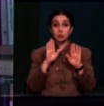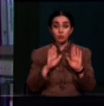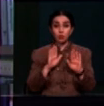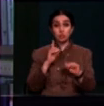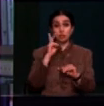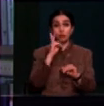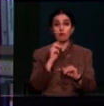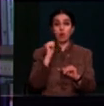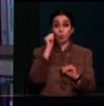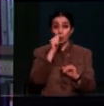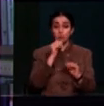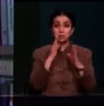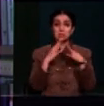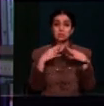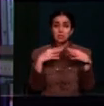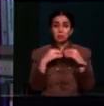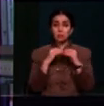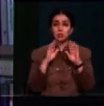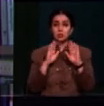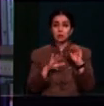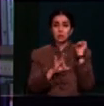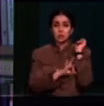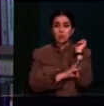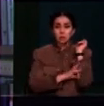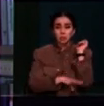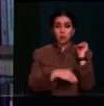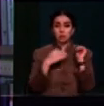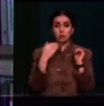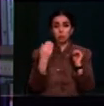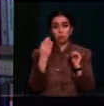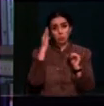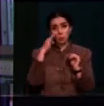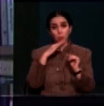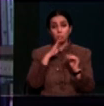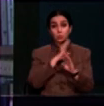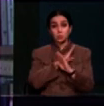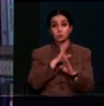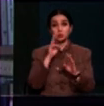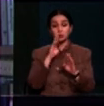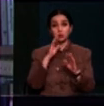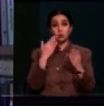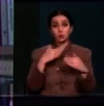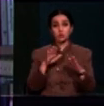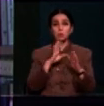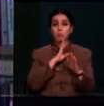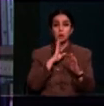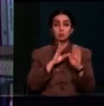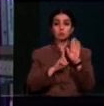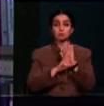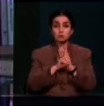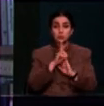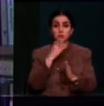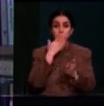2 года. Семья настолько обеднела после его смерти, что мать была вынуждена со